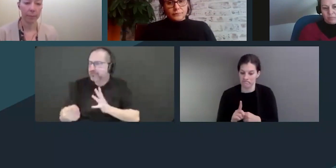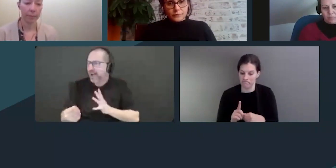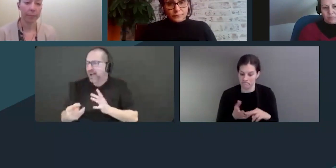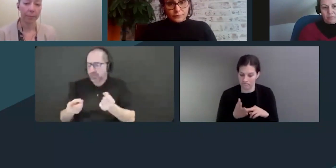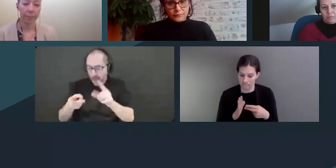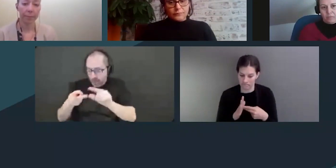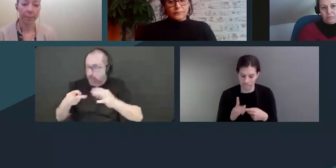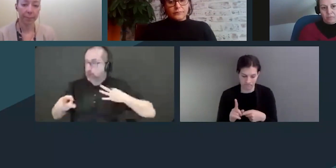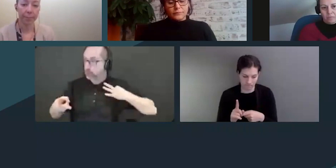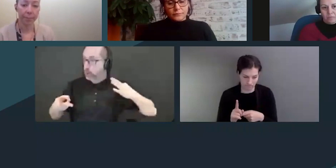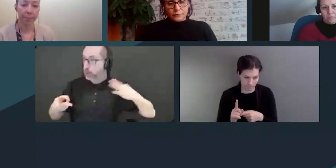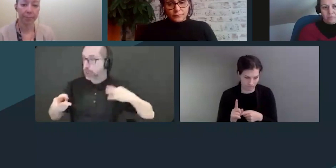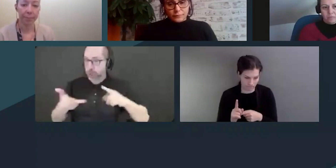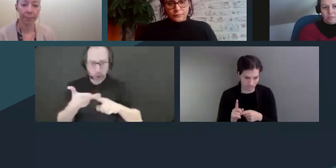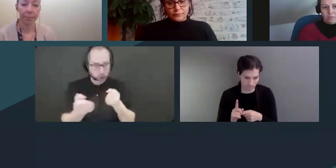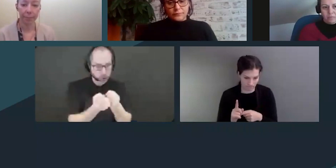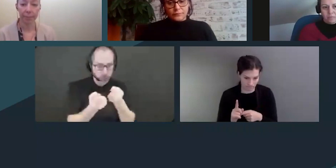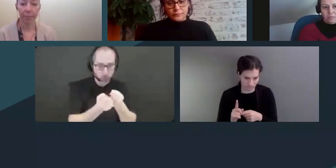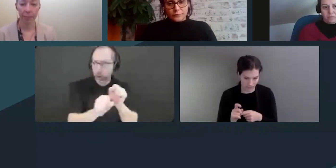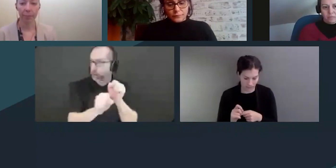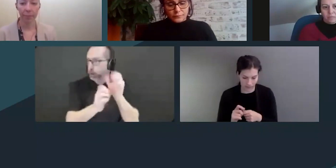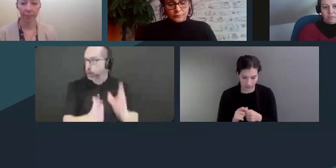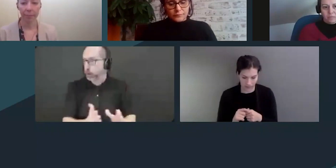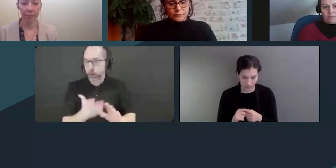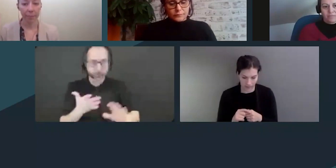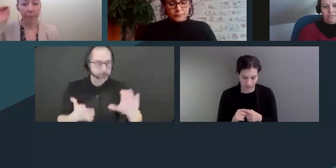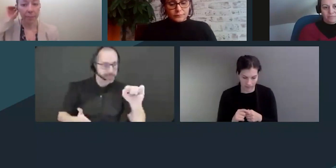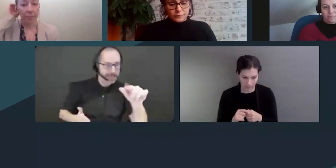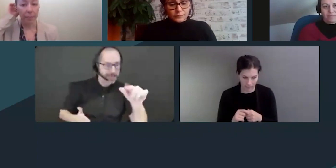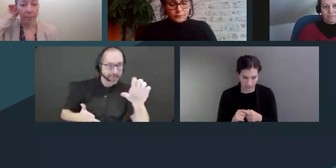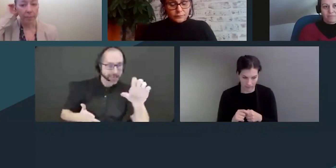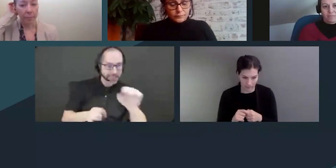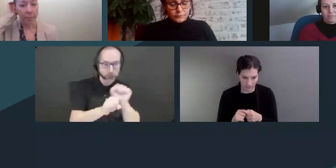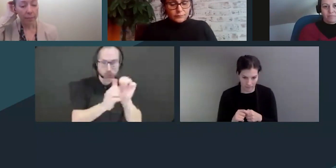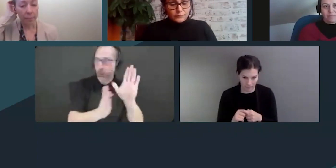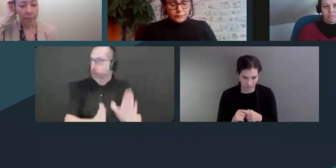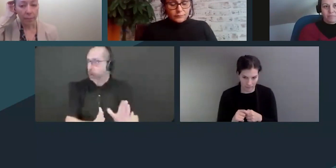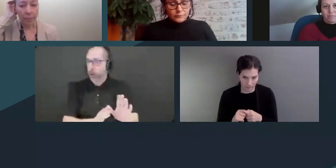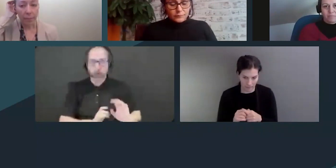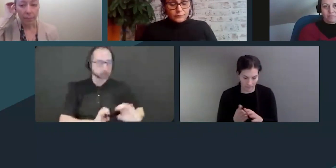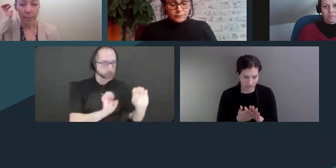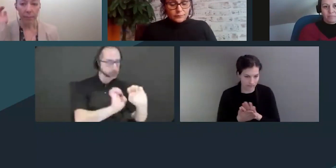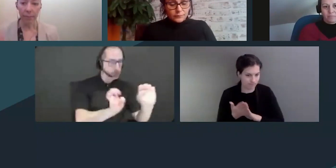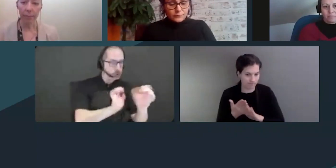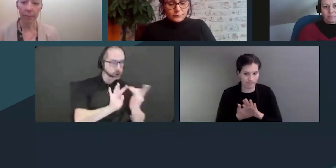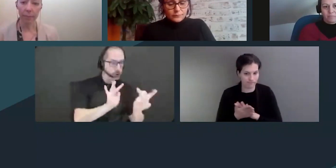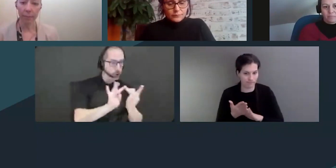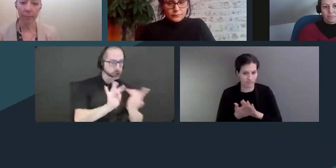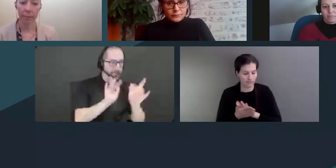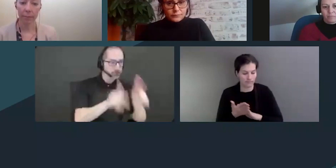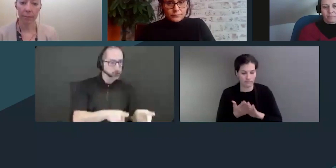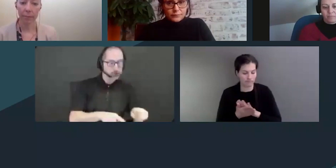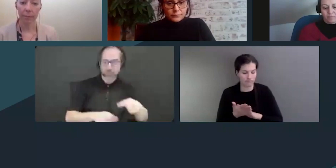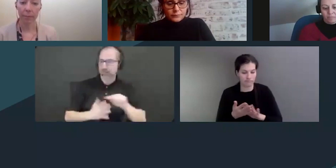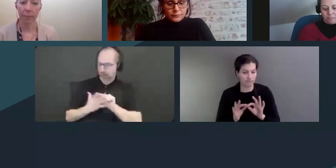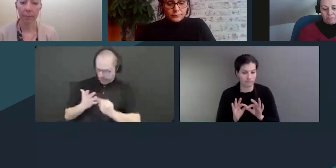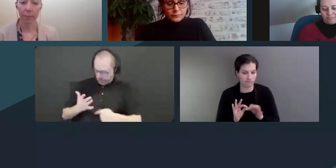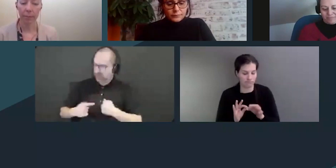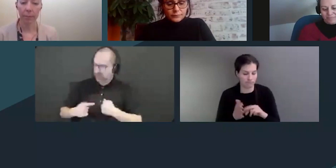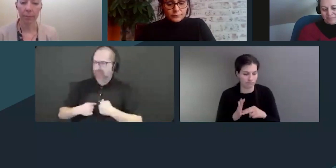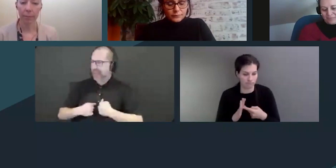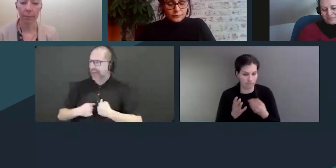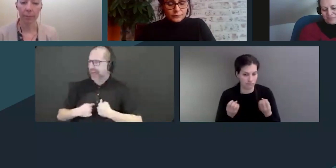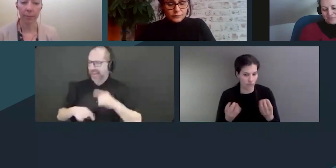en cas d'urgence, un contact d'urgence. C'est un peu de tout. J'ai ma propre vie. Alors, nous avons